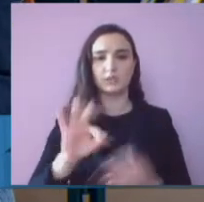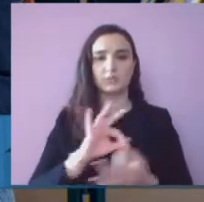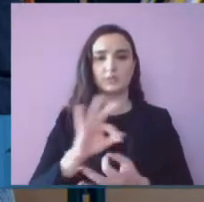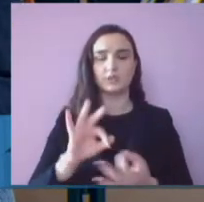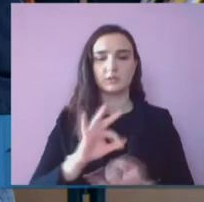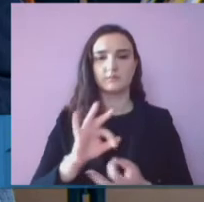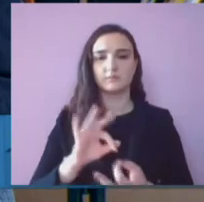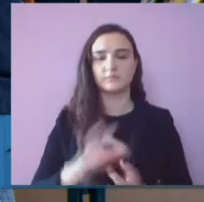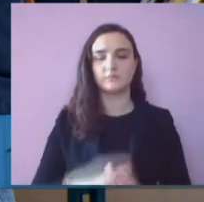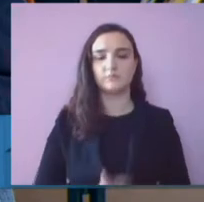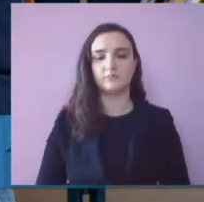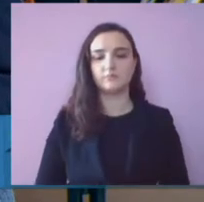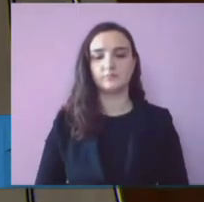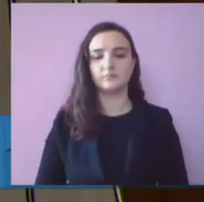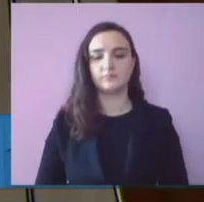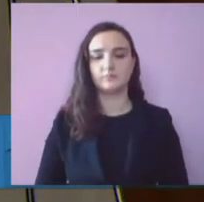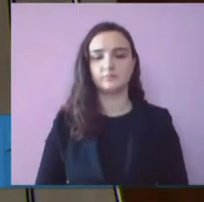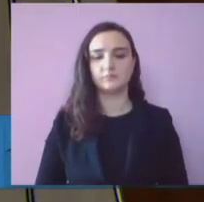ხომ